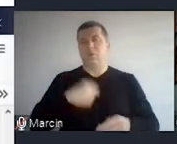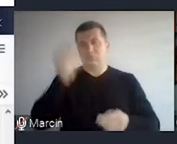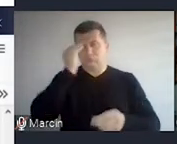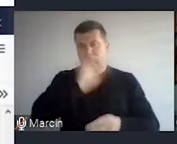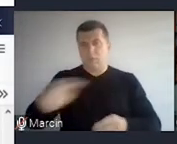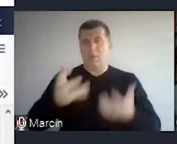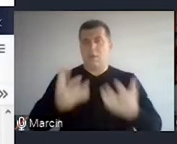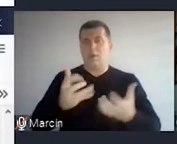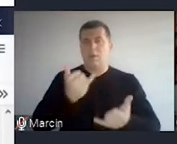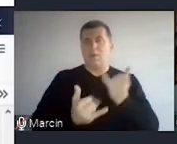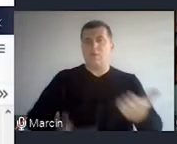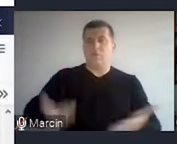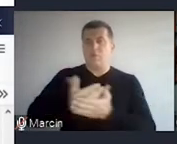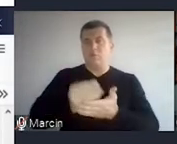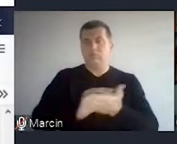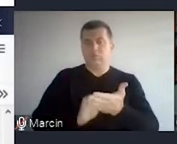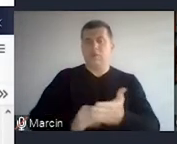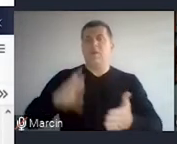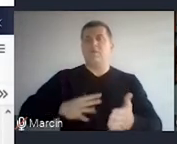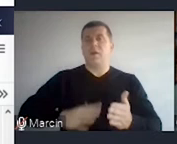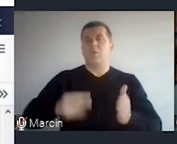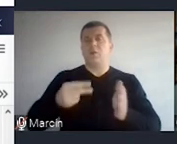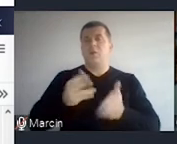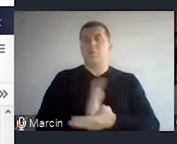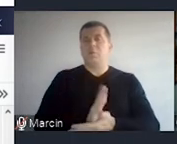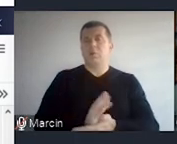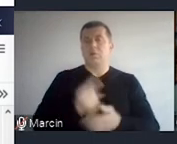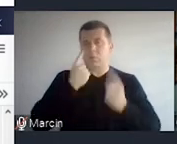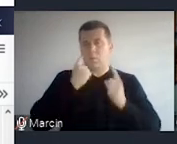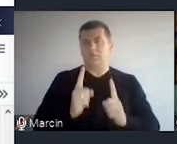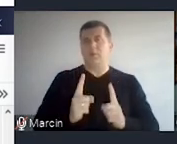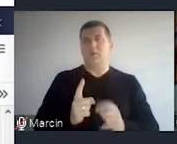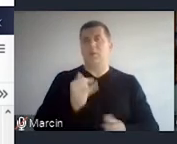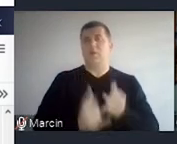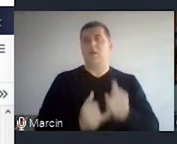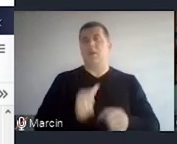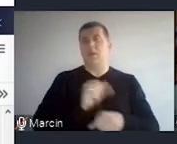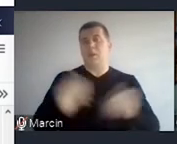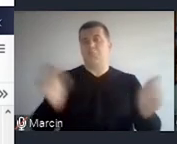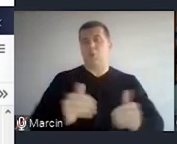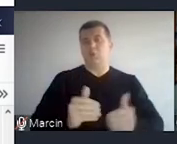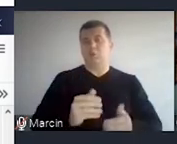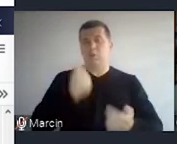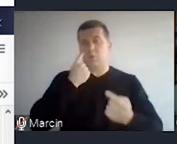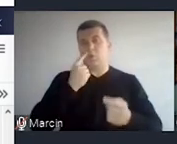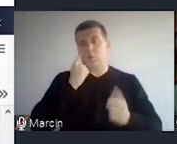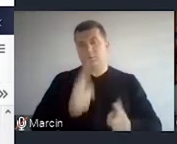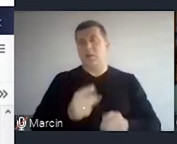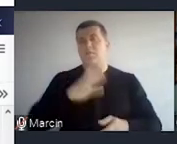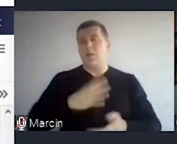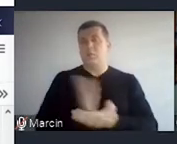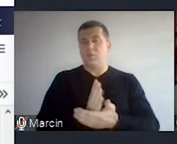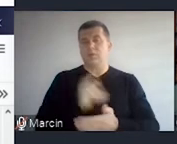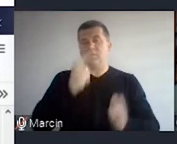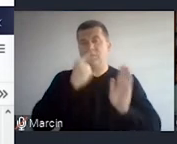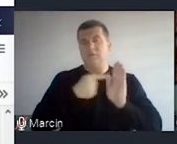Państwa, jeśli piszecie wnioski, żeby tę wartość pośrednią uwzględniać. Jeśli tylko jest możliwość uwzględnienia wartości pośredniej